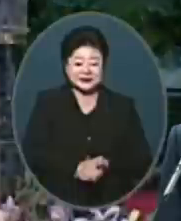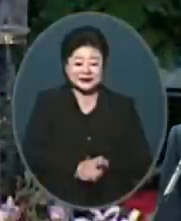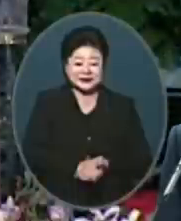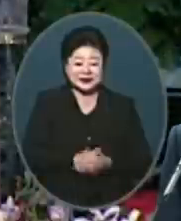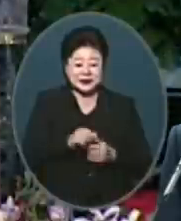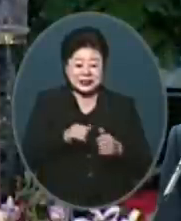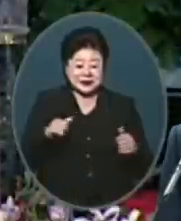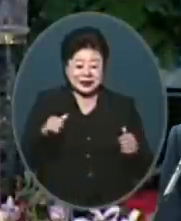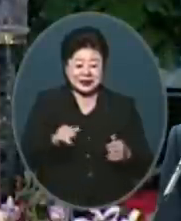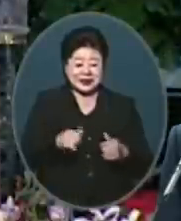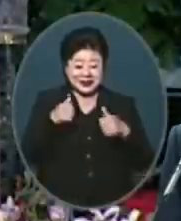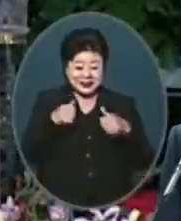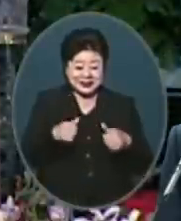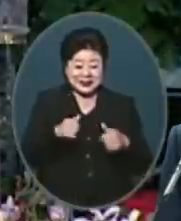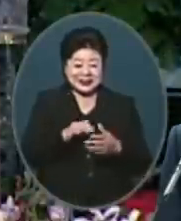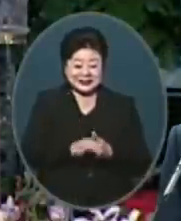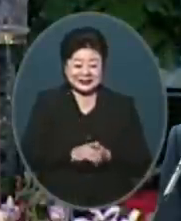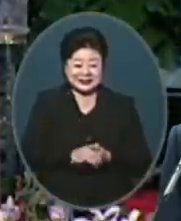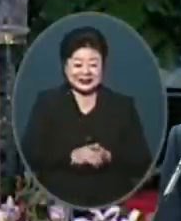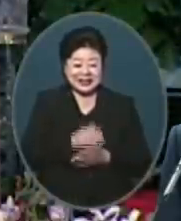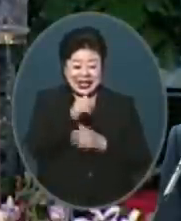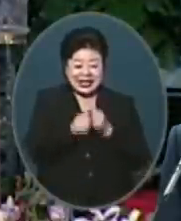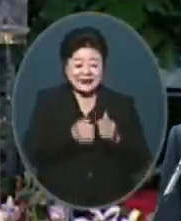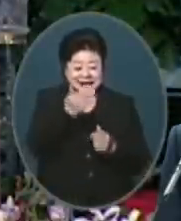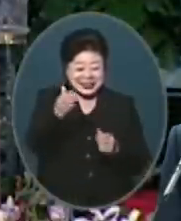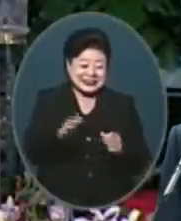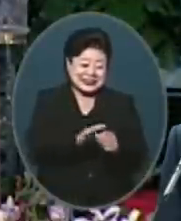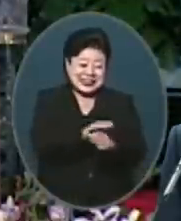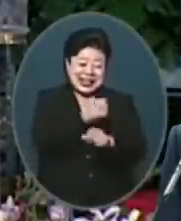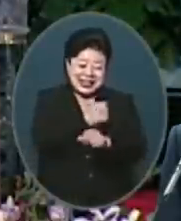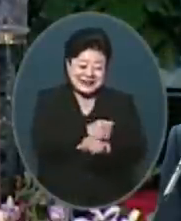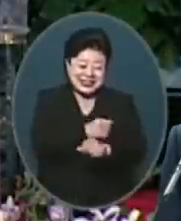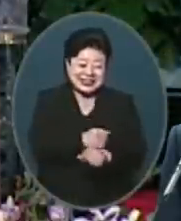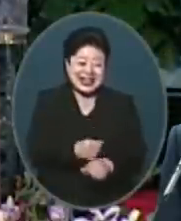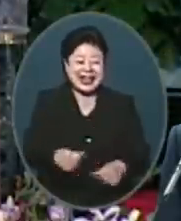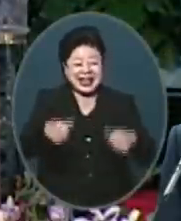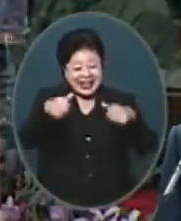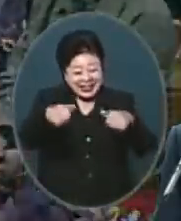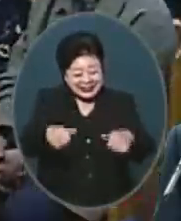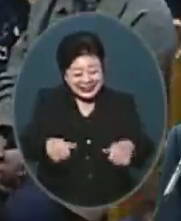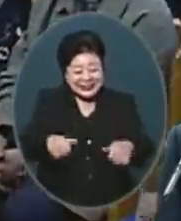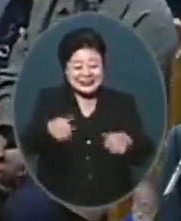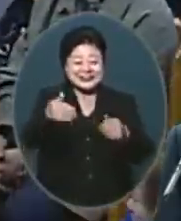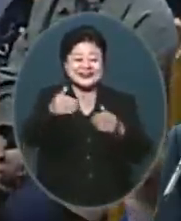옆에 계신 분들도 하나님은 당신을 사랑하고 계십니다.